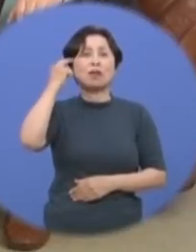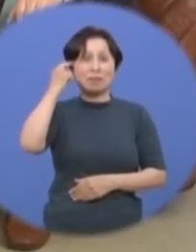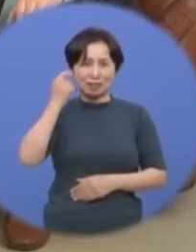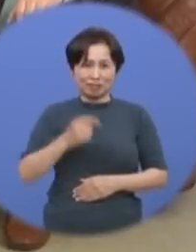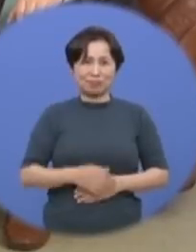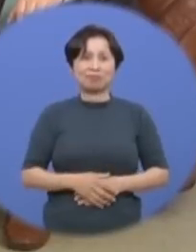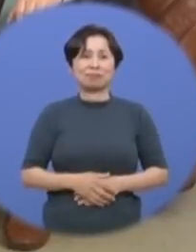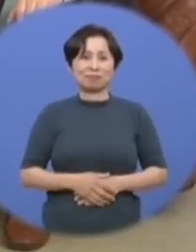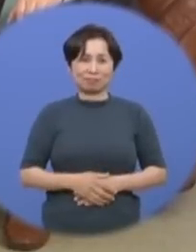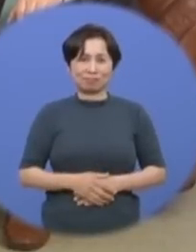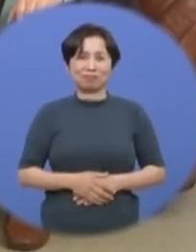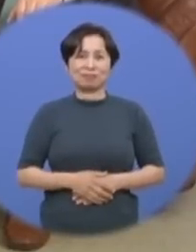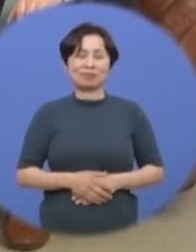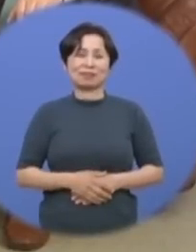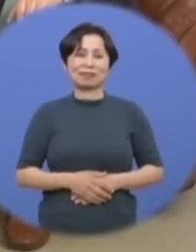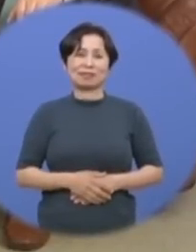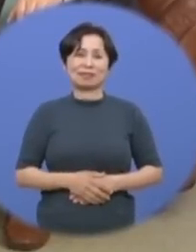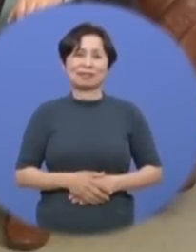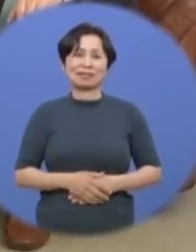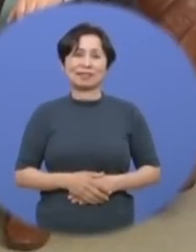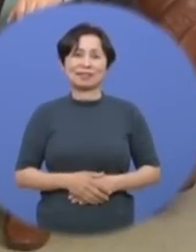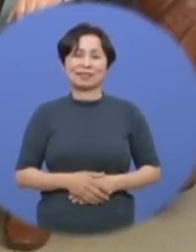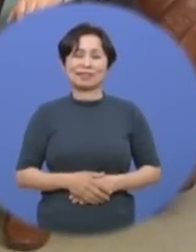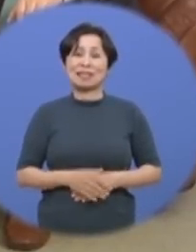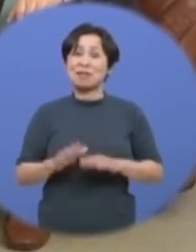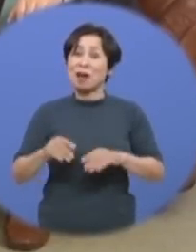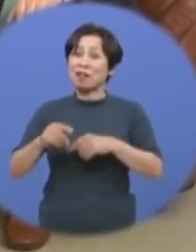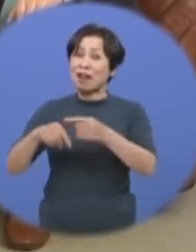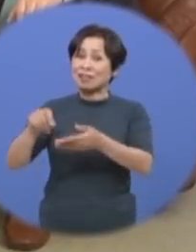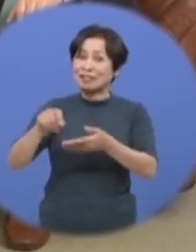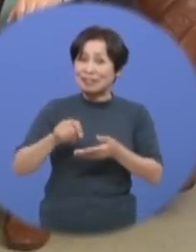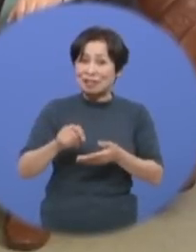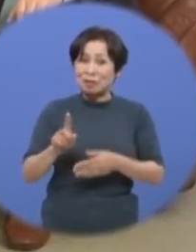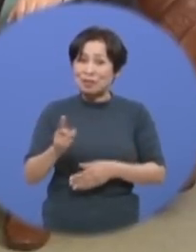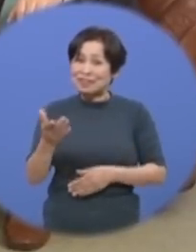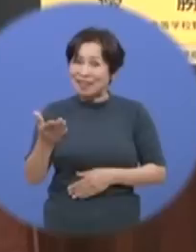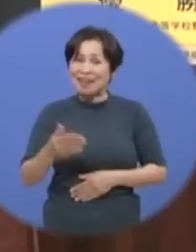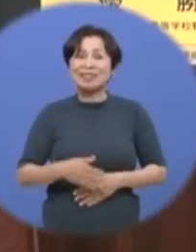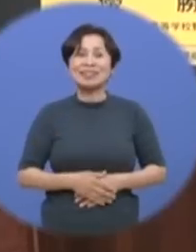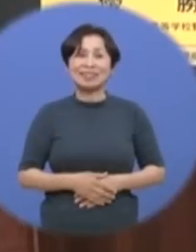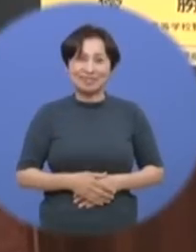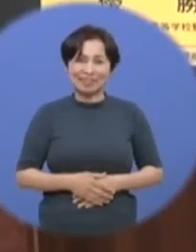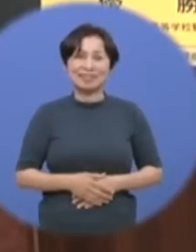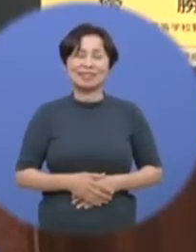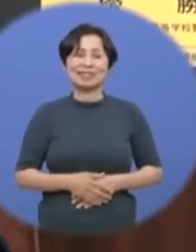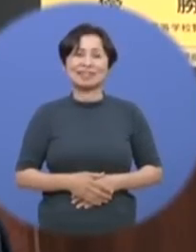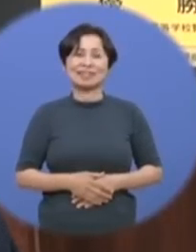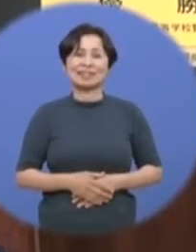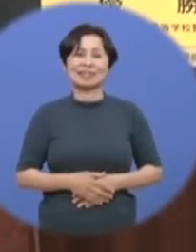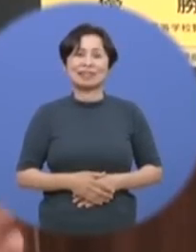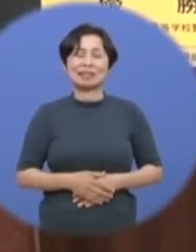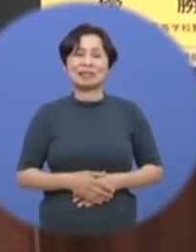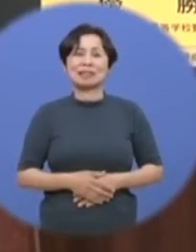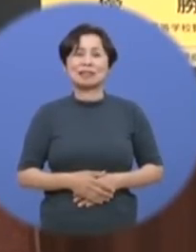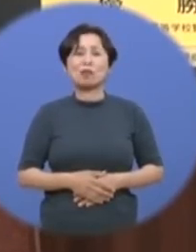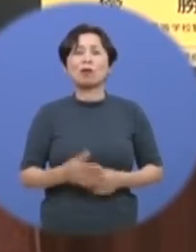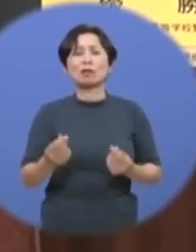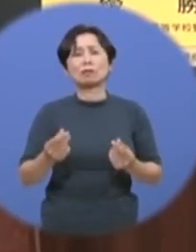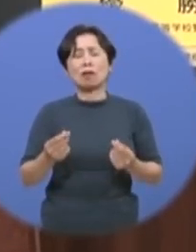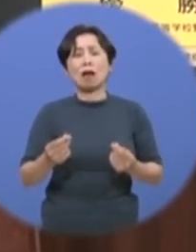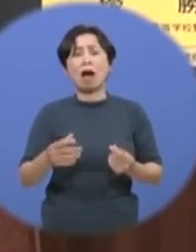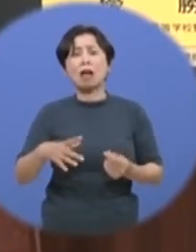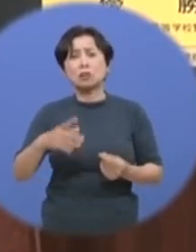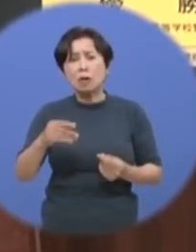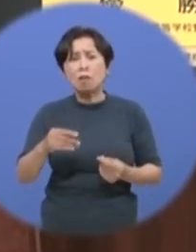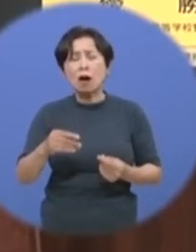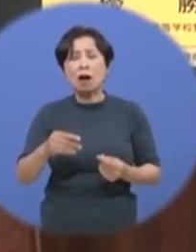ますねむさん今のお話を聞きになっていかがですか最初の頃入ってくるんですけど辞めて